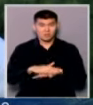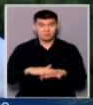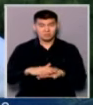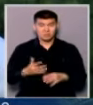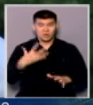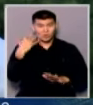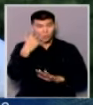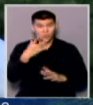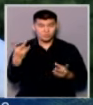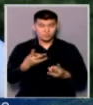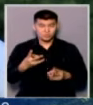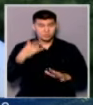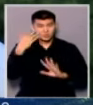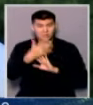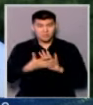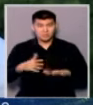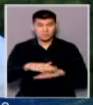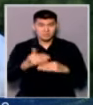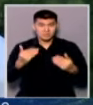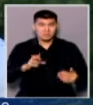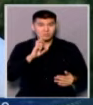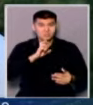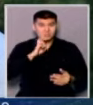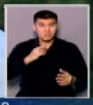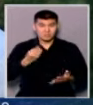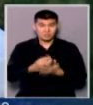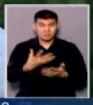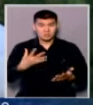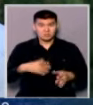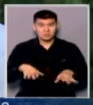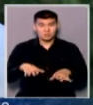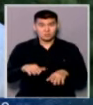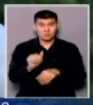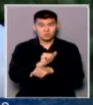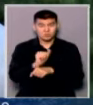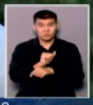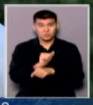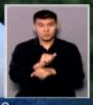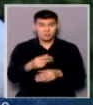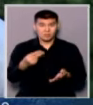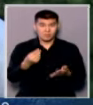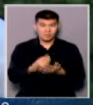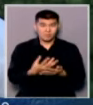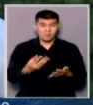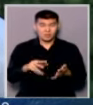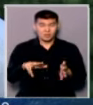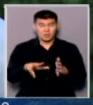керек. Қазір енді қымбатшылық жатыр, жанармай қымбатшылық жатыр, жаңағы сол себепті жол ана шығындары қымбатшылық жатыр.